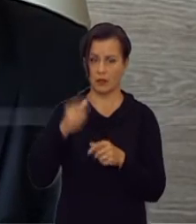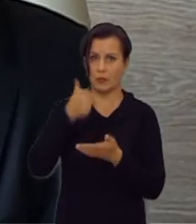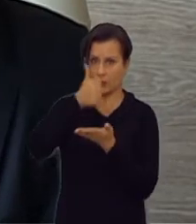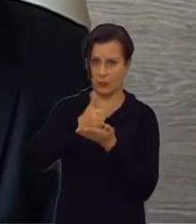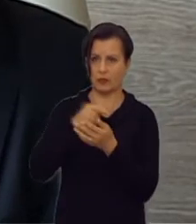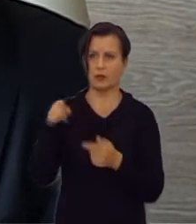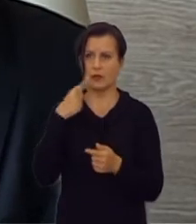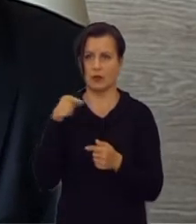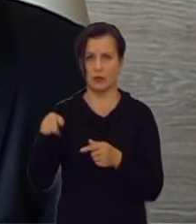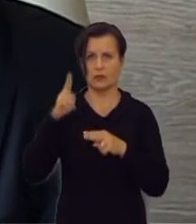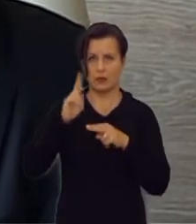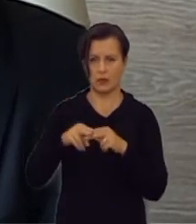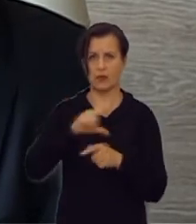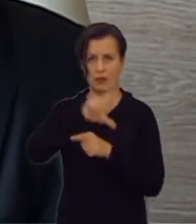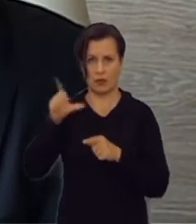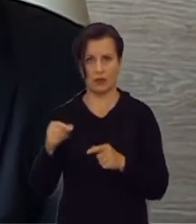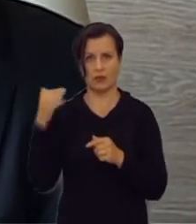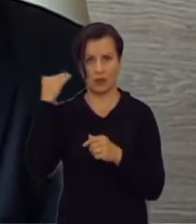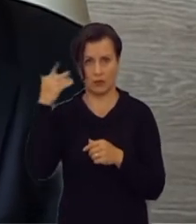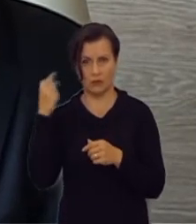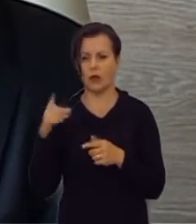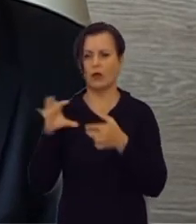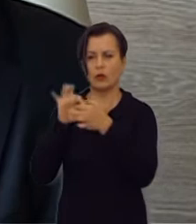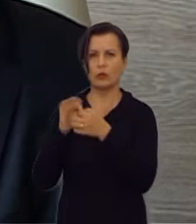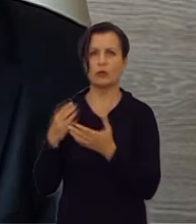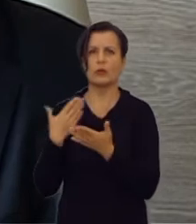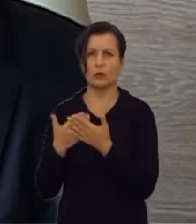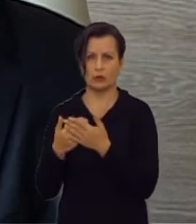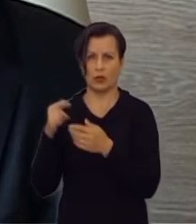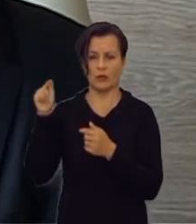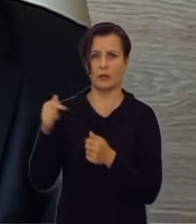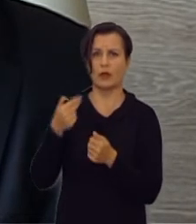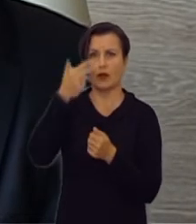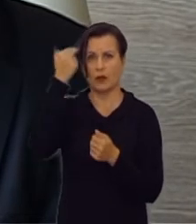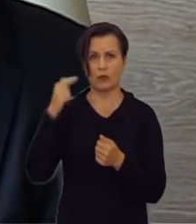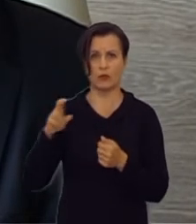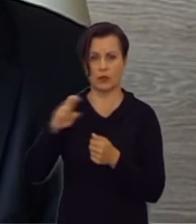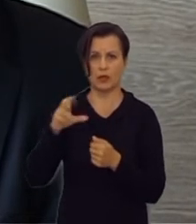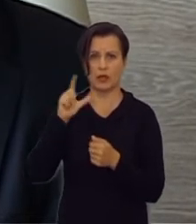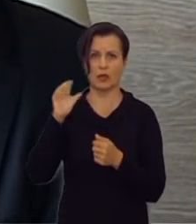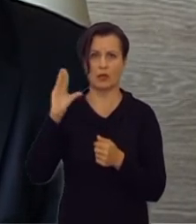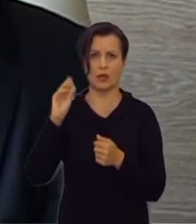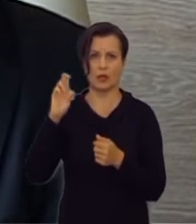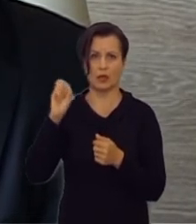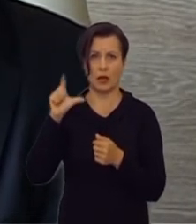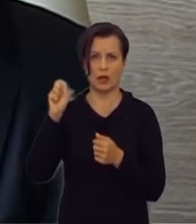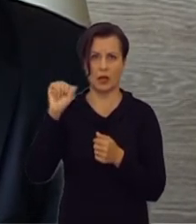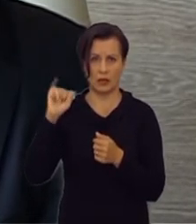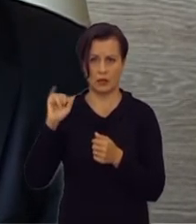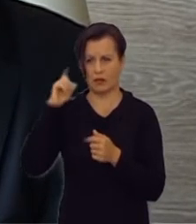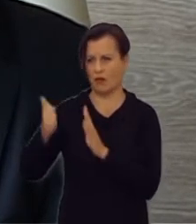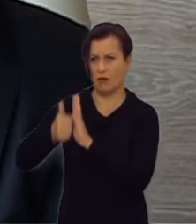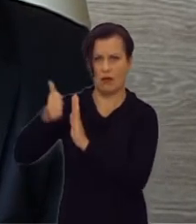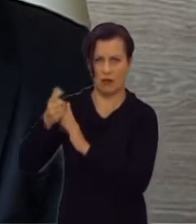Jau galim sakyti, kad nuo praeitų metų pabaigos jautėsi, kad tie 4 mūsų buvę koalicijos